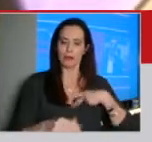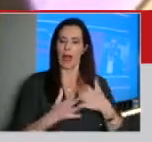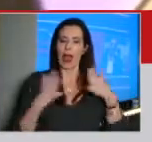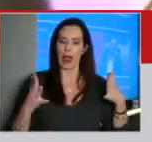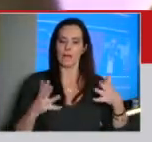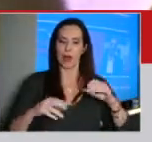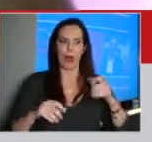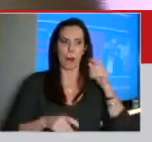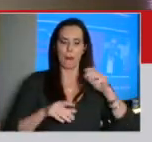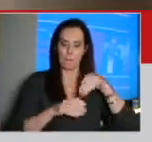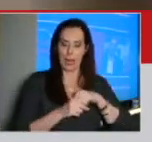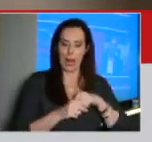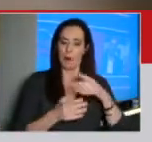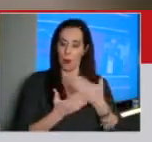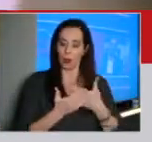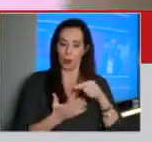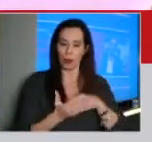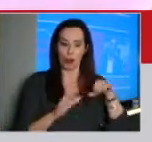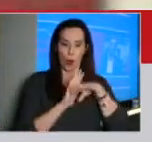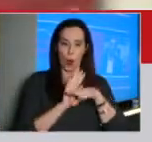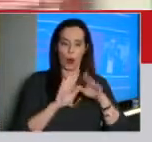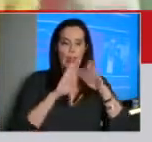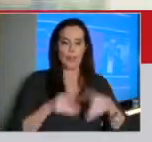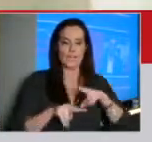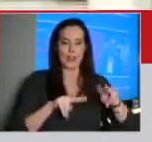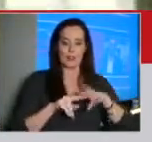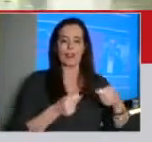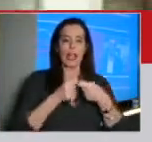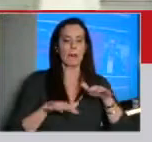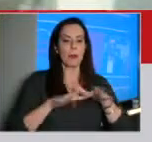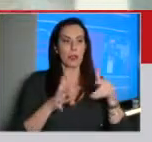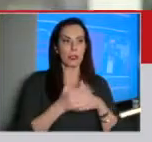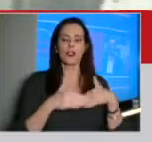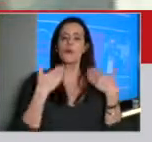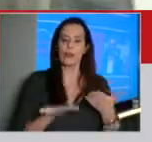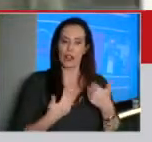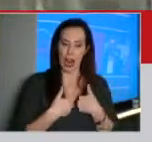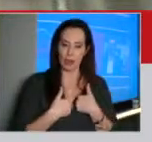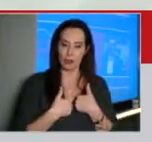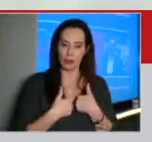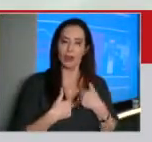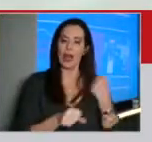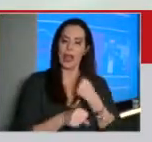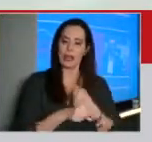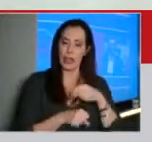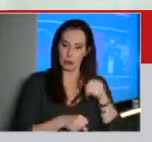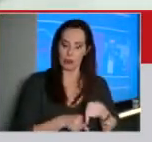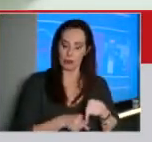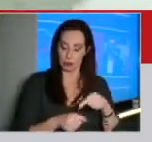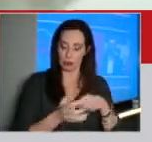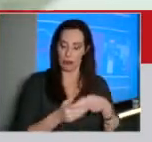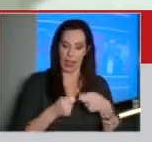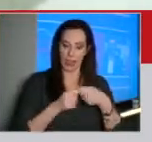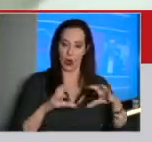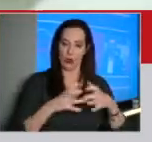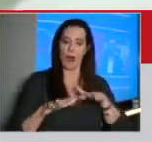מעגל הפעילים. העובדה שחוקק חוק וינגייט ויש תאגיד ממשלתי שמאפשר לנו לקיים כאן זרוע ביצוע בדמות תאגיד או